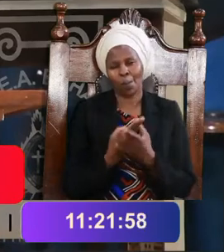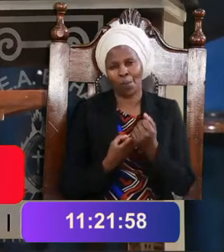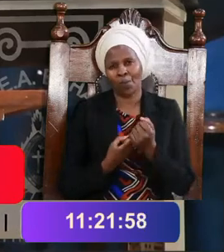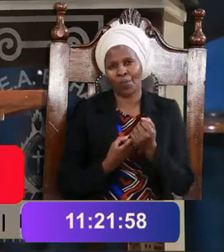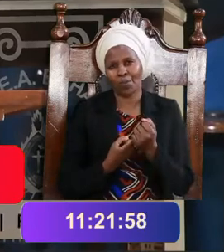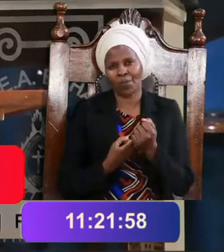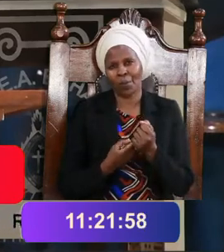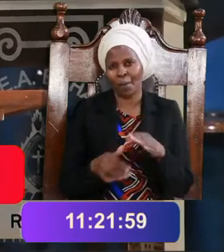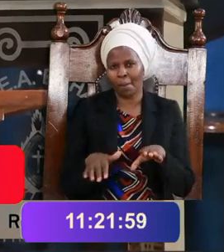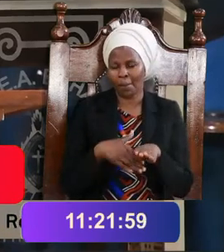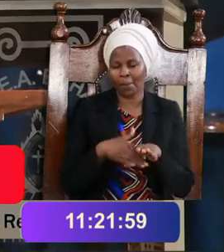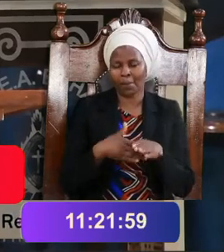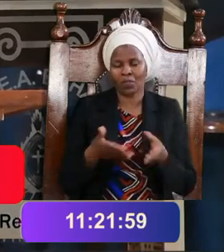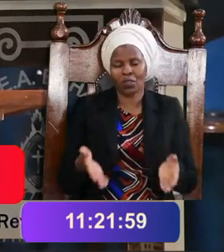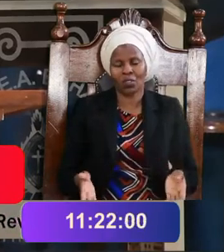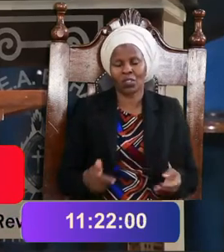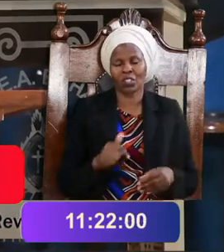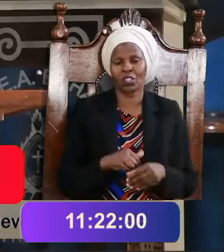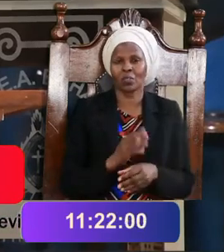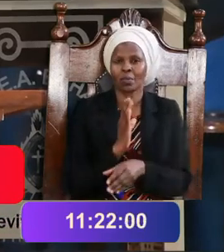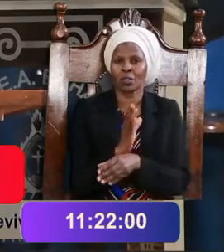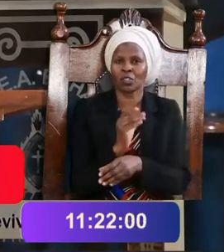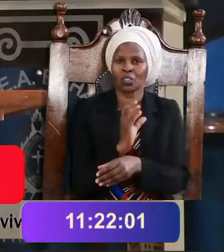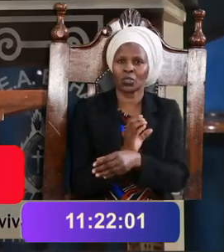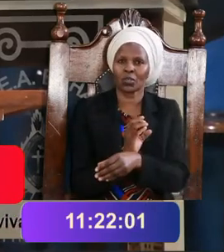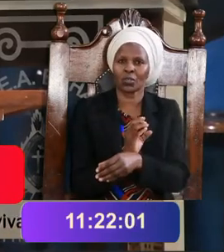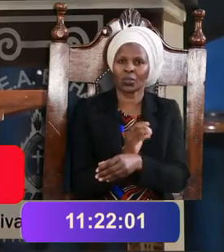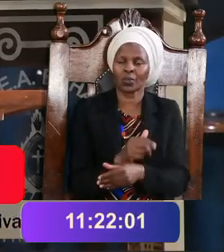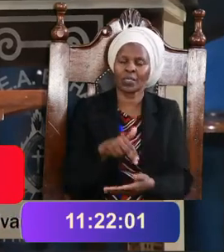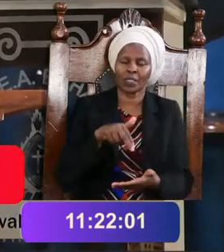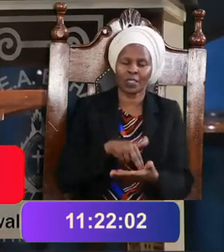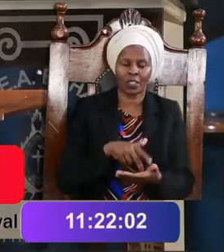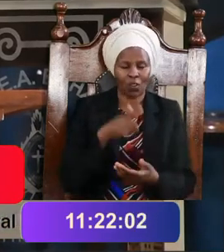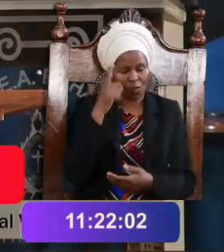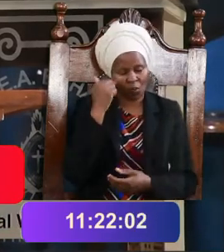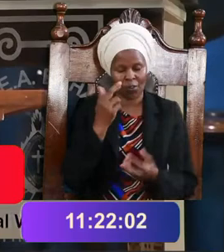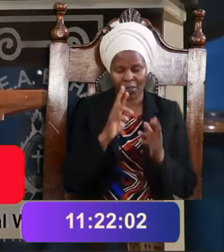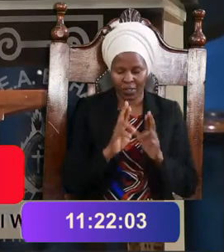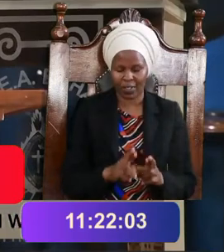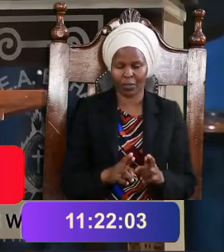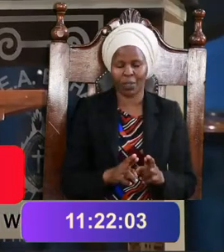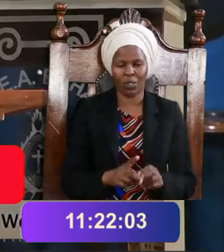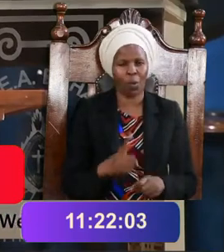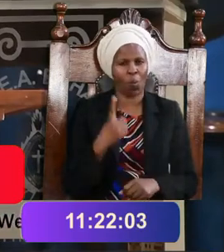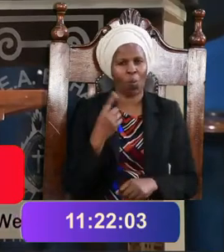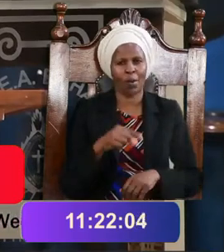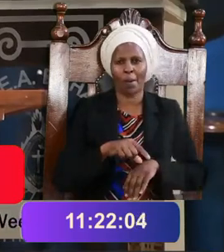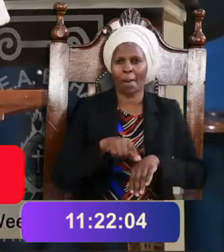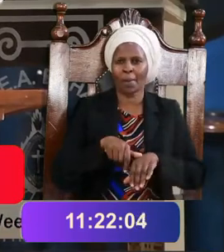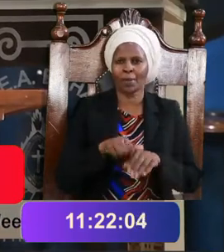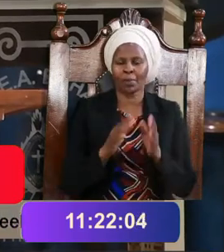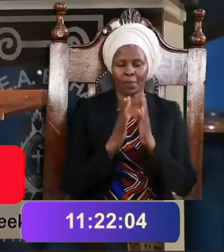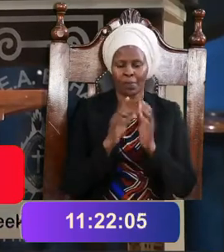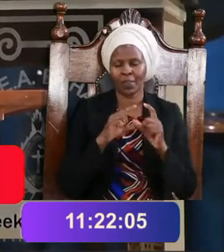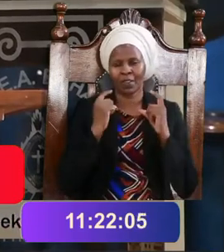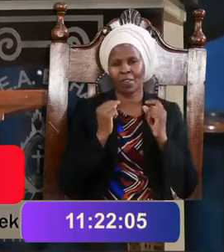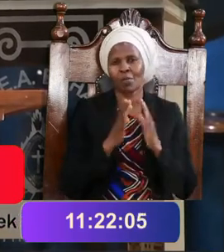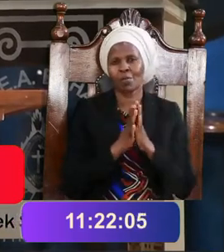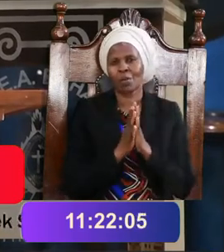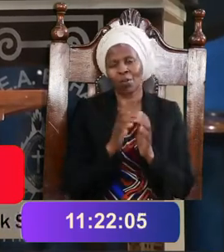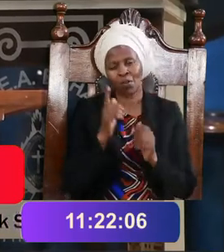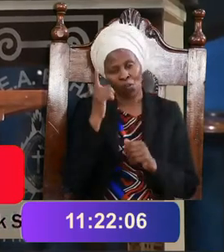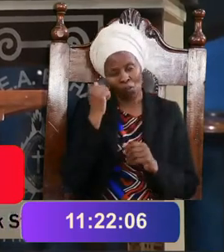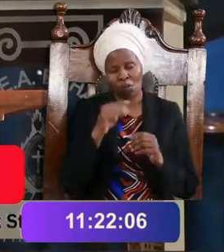Hawa wawili walikuwa members wetu. Tutasimama kwa ajili ya heshima yao kwa dakika moja. Mchungaji ataomba na familia. Baada ya